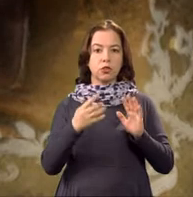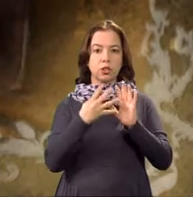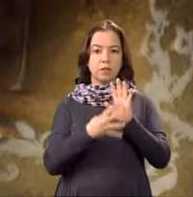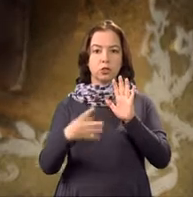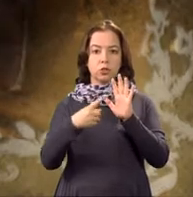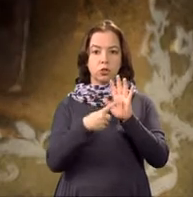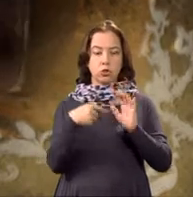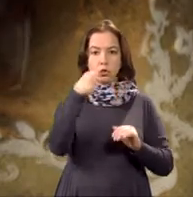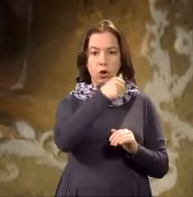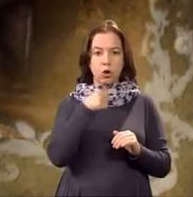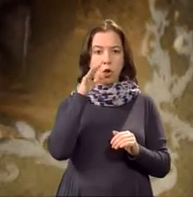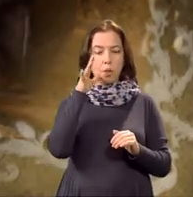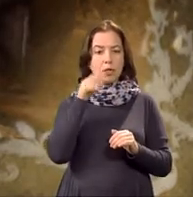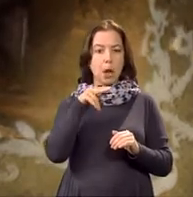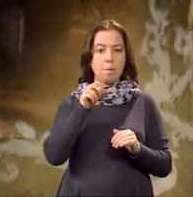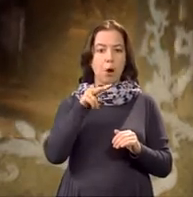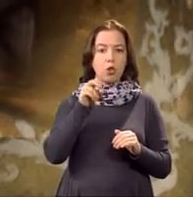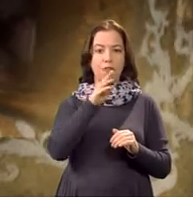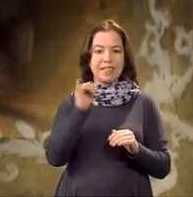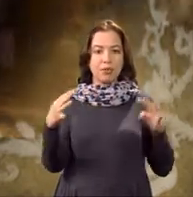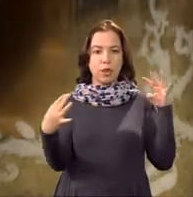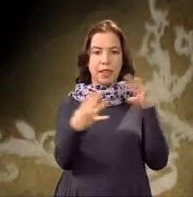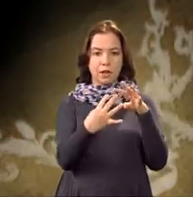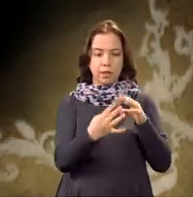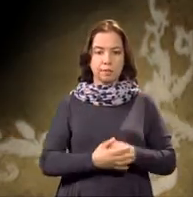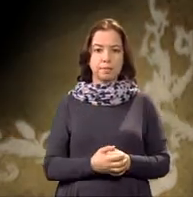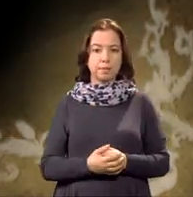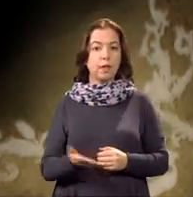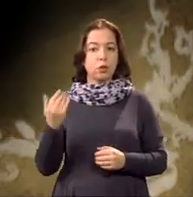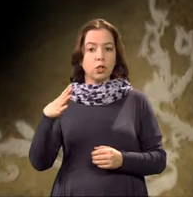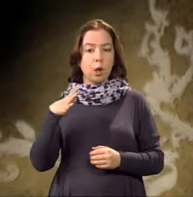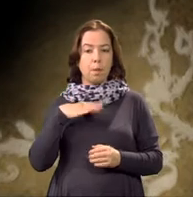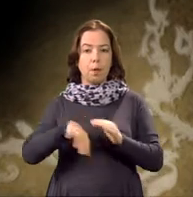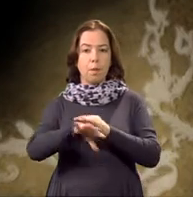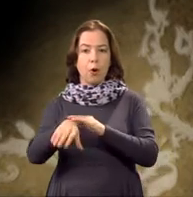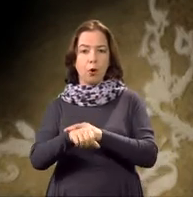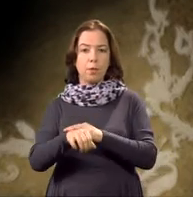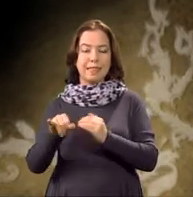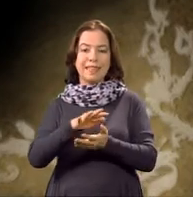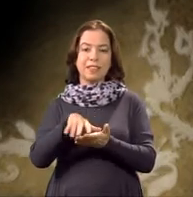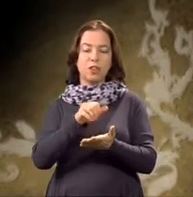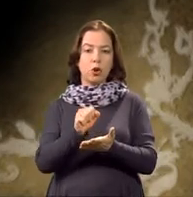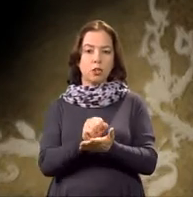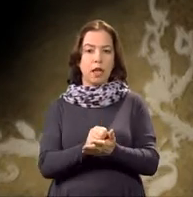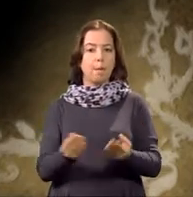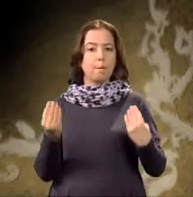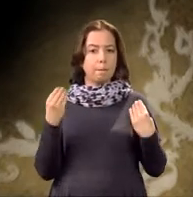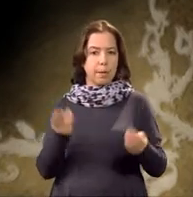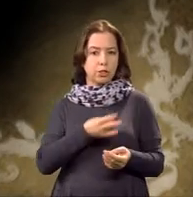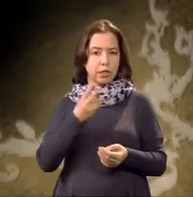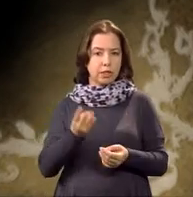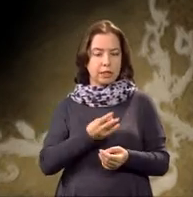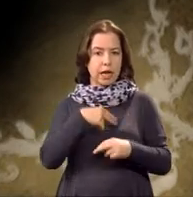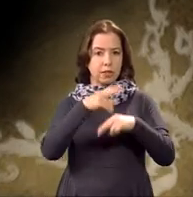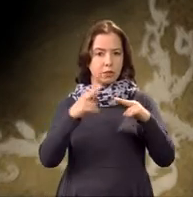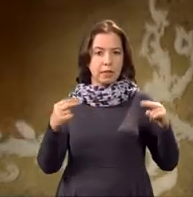1096 року під час Половецької навали. Тоді ж були пограбовані та зруйновані й пишний княжий